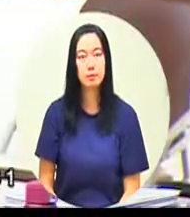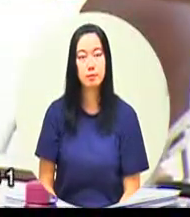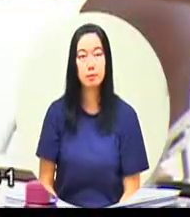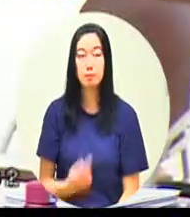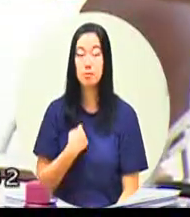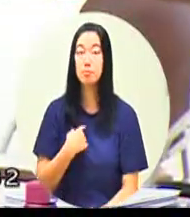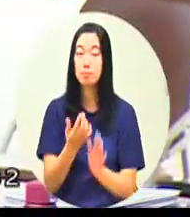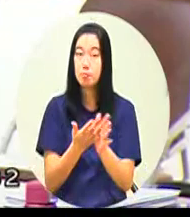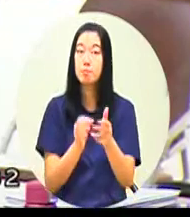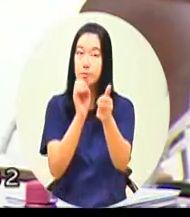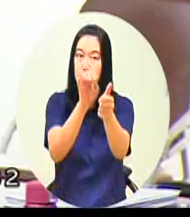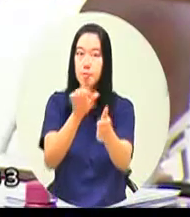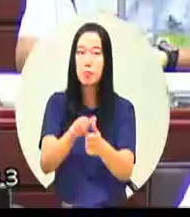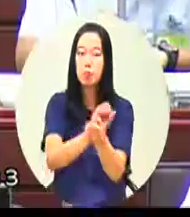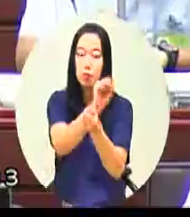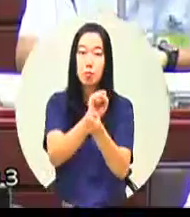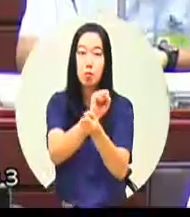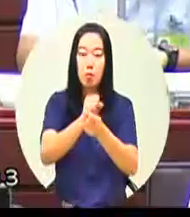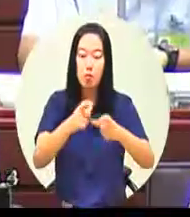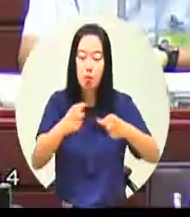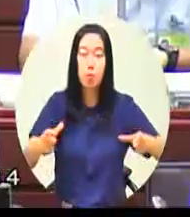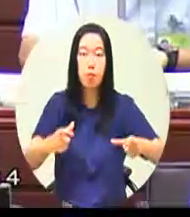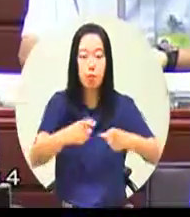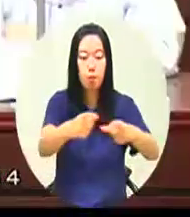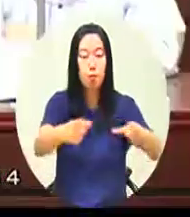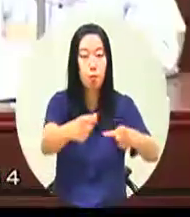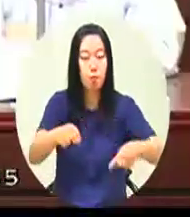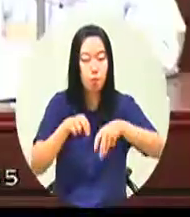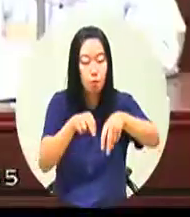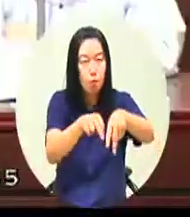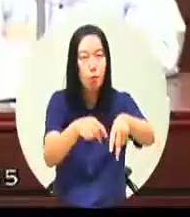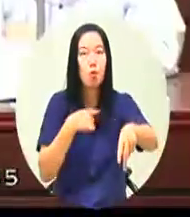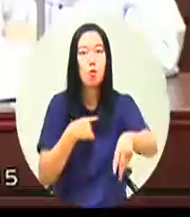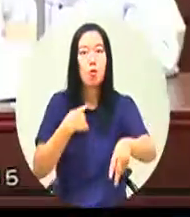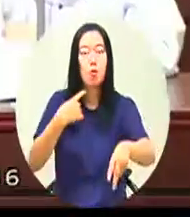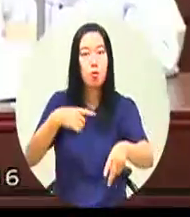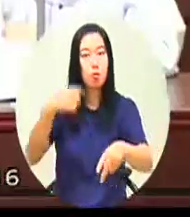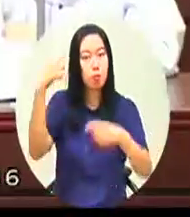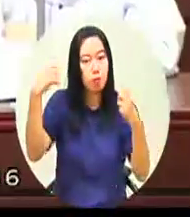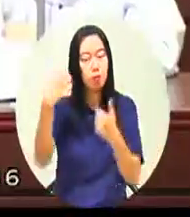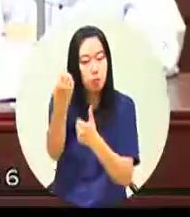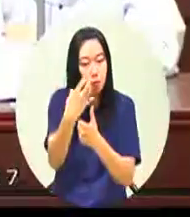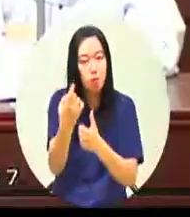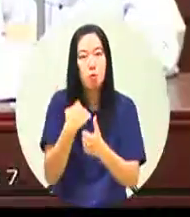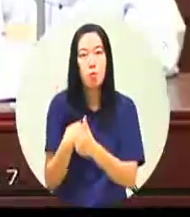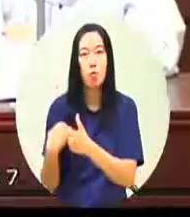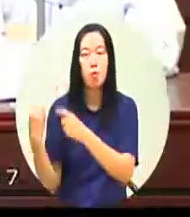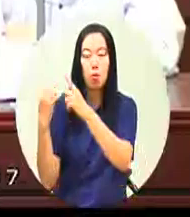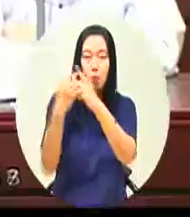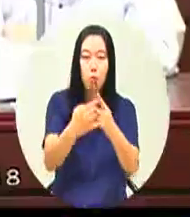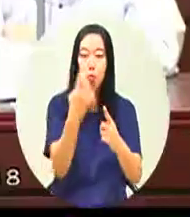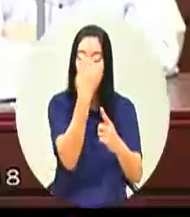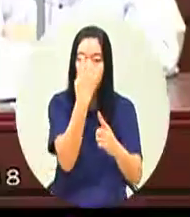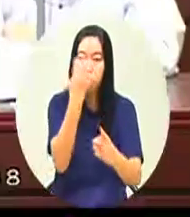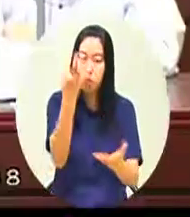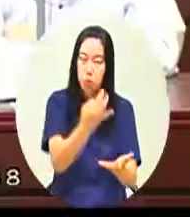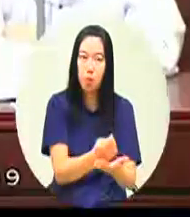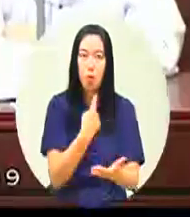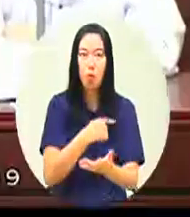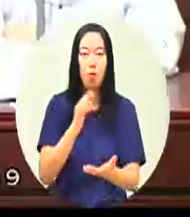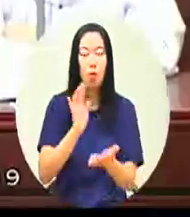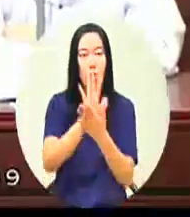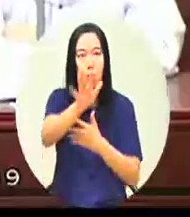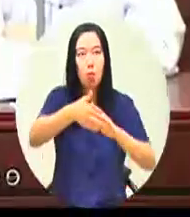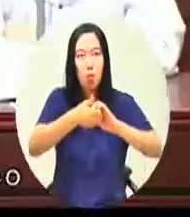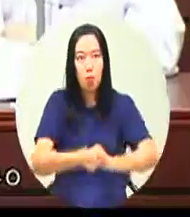跟议员报告这个木栈道的部分哈。那议员多次的叮咛，我们在现场跟同仁也去看了很多次。那最后择定了大概